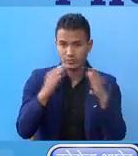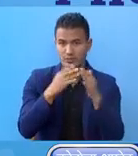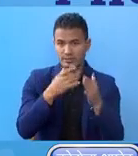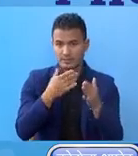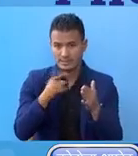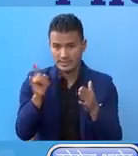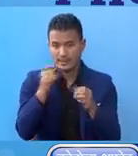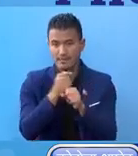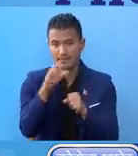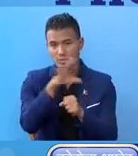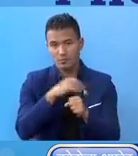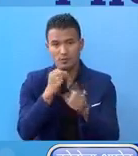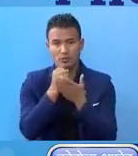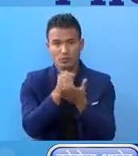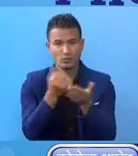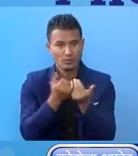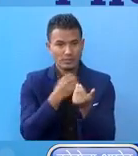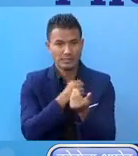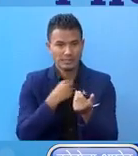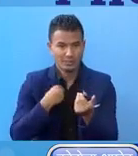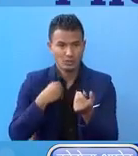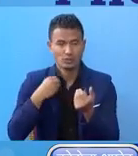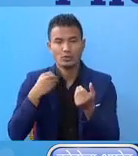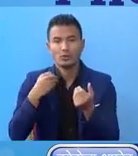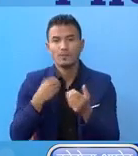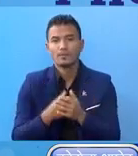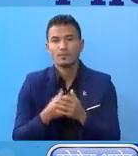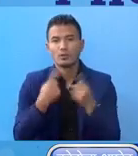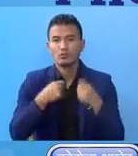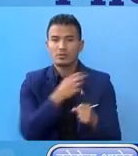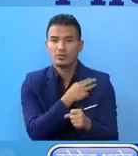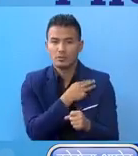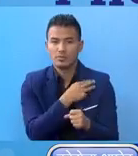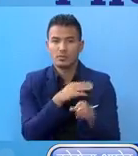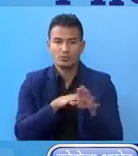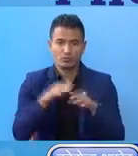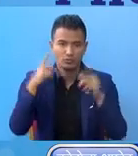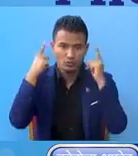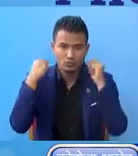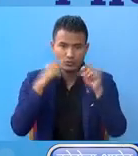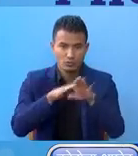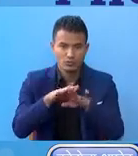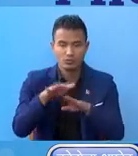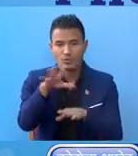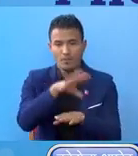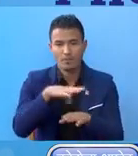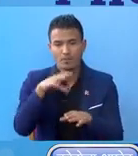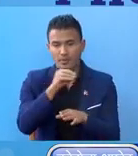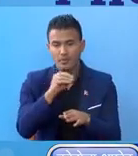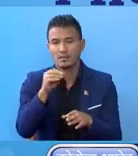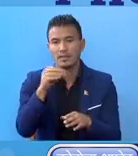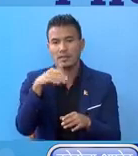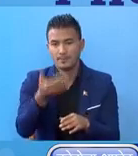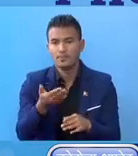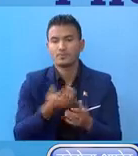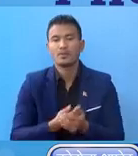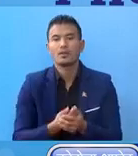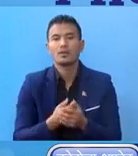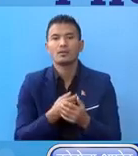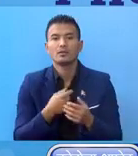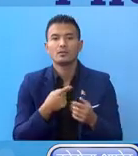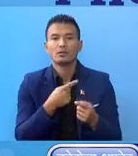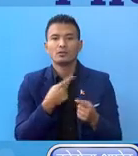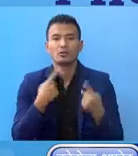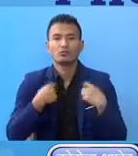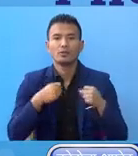काममा सघाउने सम्पूर्ण चिकित्सक, स्वास्थ्यकर्मीहरू, नर्सेजहरू, अन्य शुभेच्छुक सबैलाई चाहिँ हामी